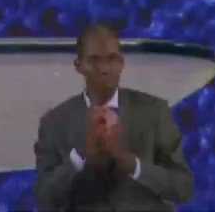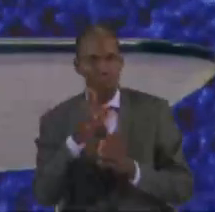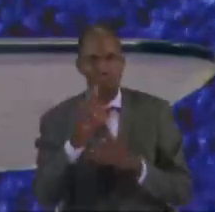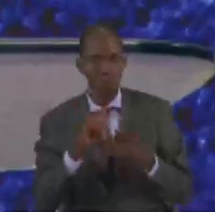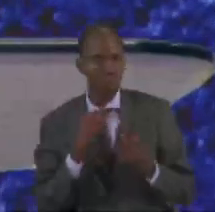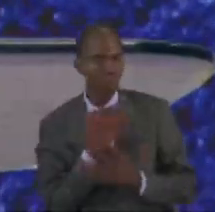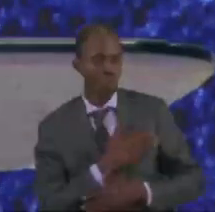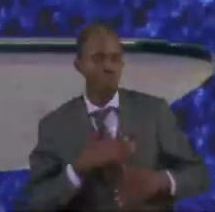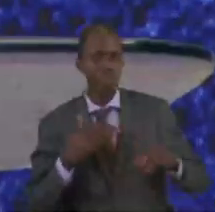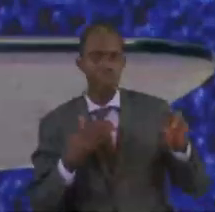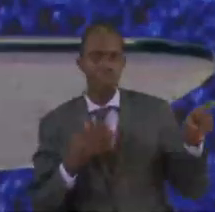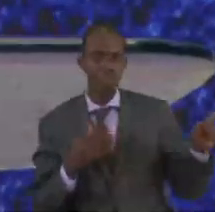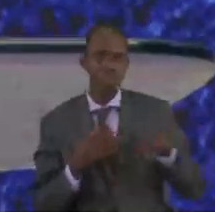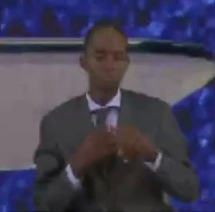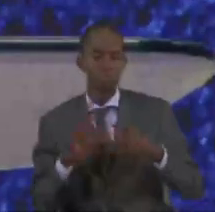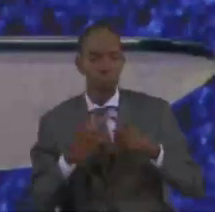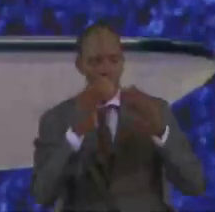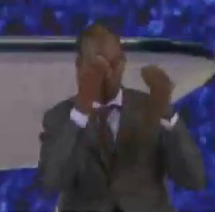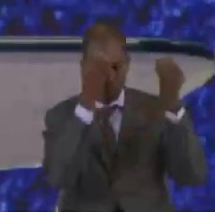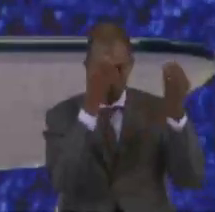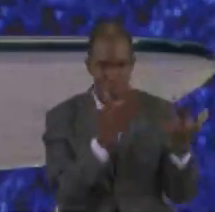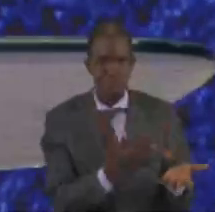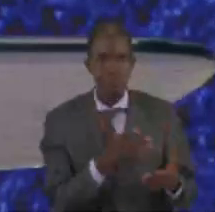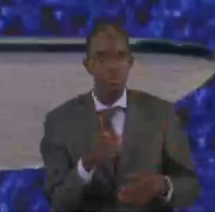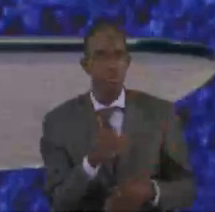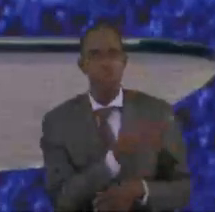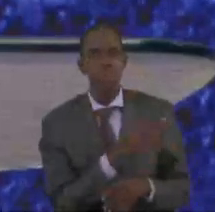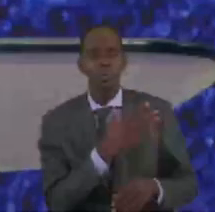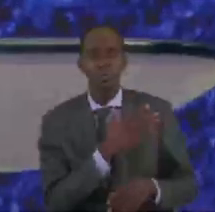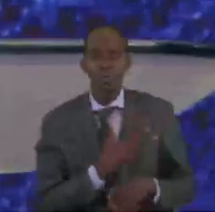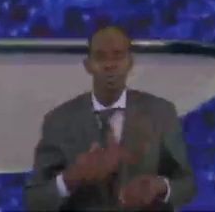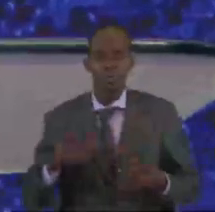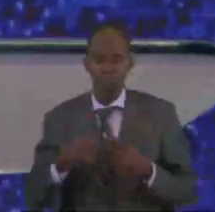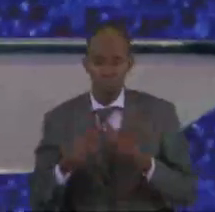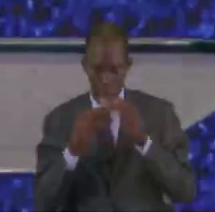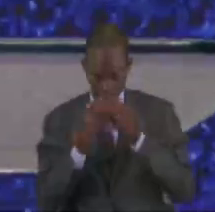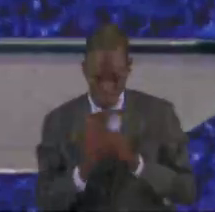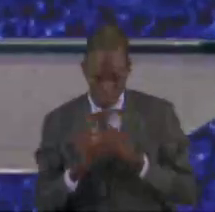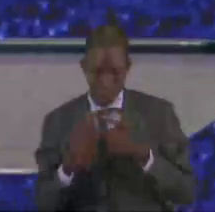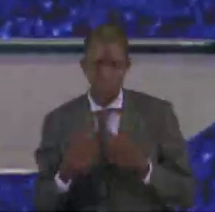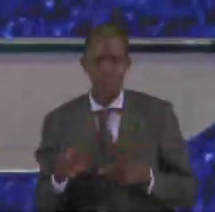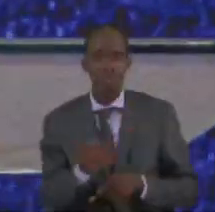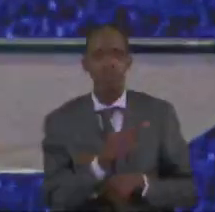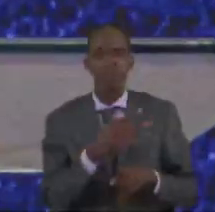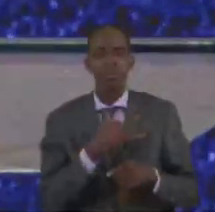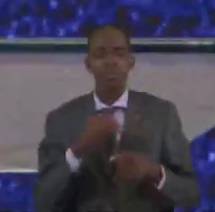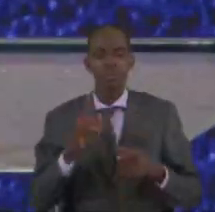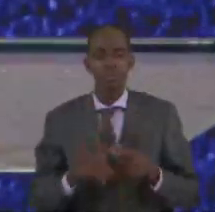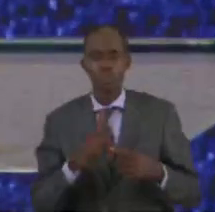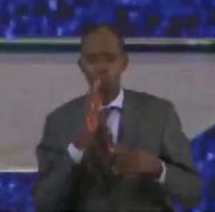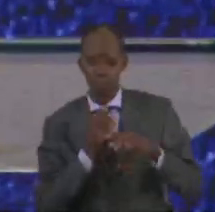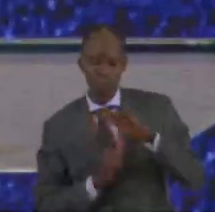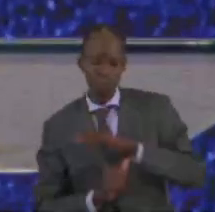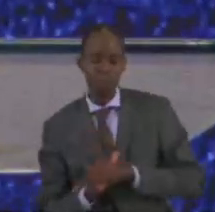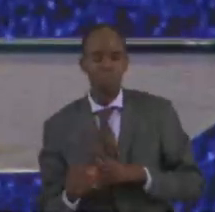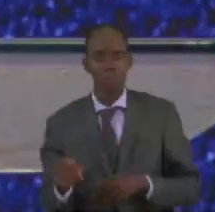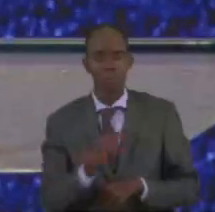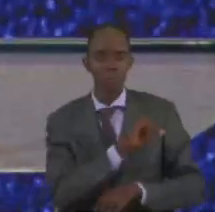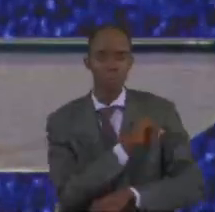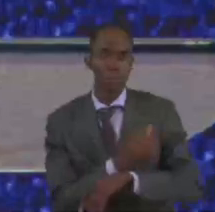qu'on leur plaise. Nous allons courir après eux. Nous allons leur obéir. Nous allons nous prosterner devant eux.